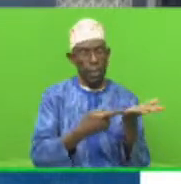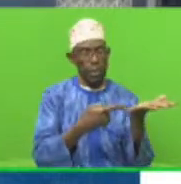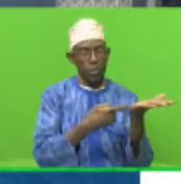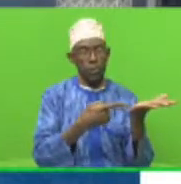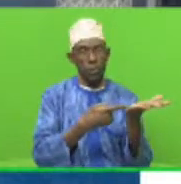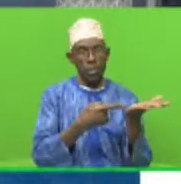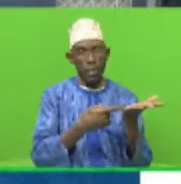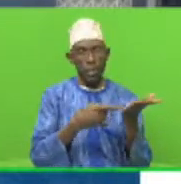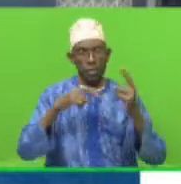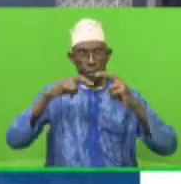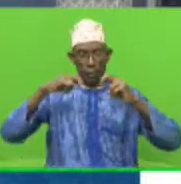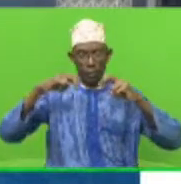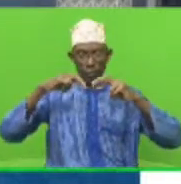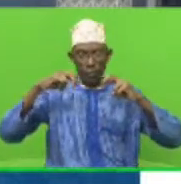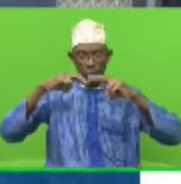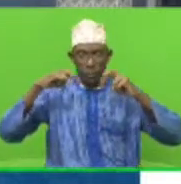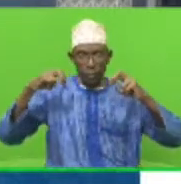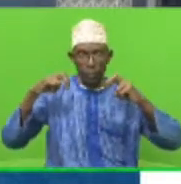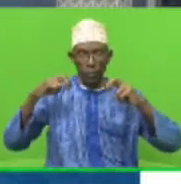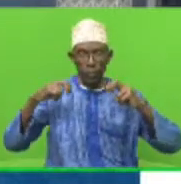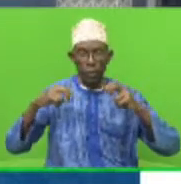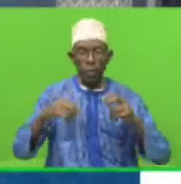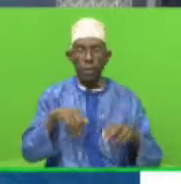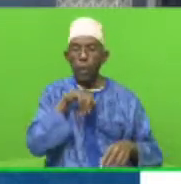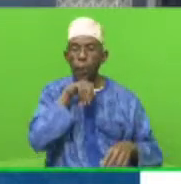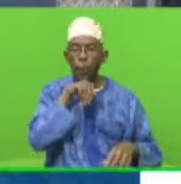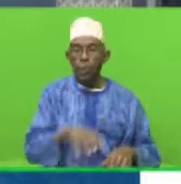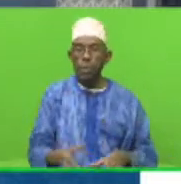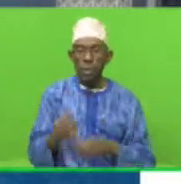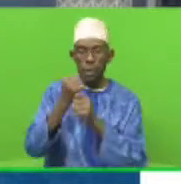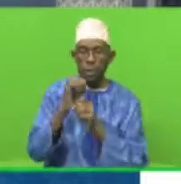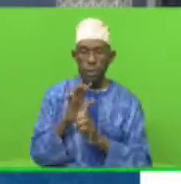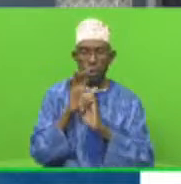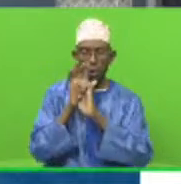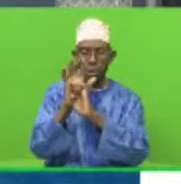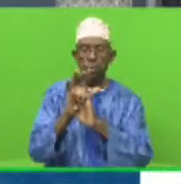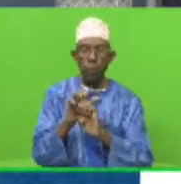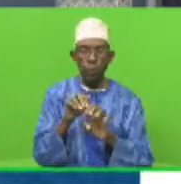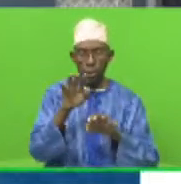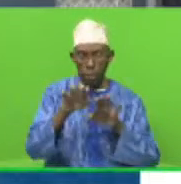or doing research and all that, why does the Prophet ﷺ give an example of this